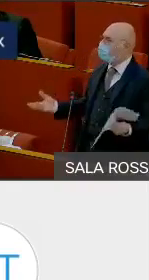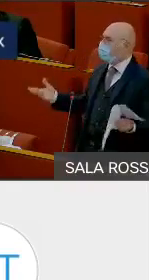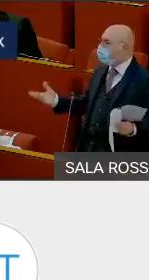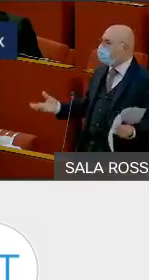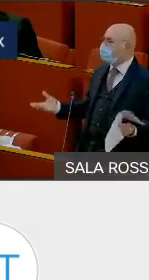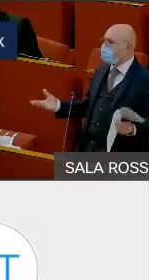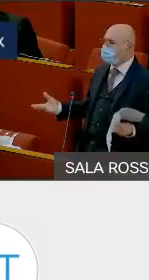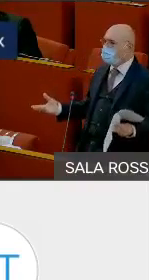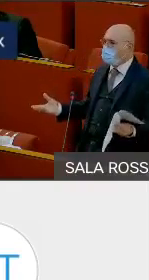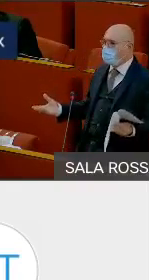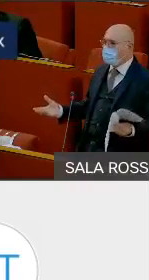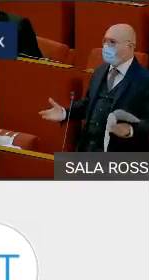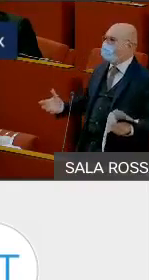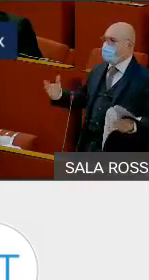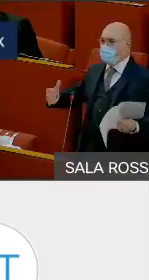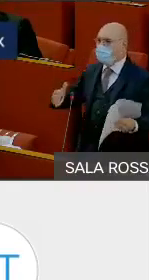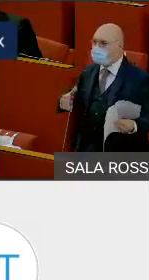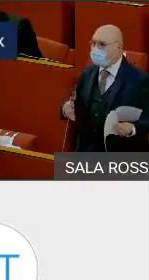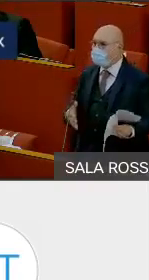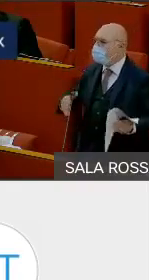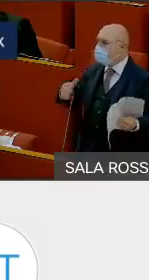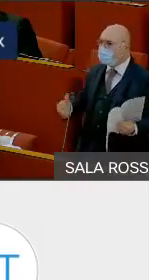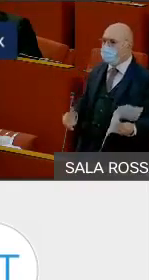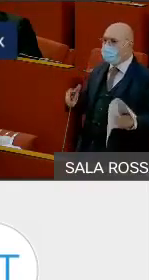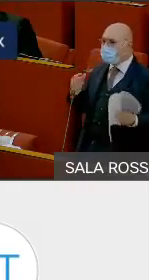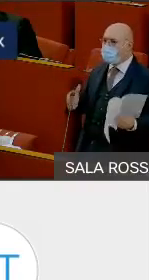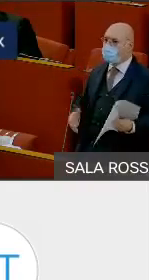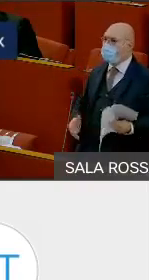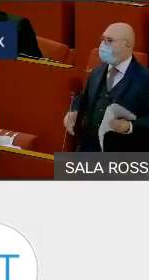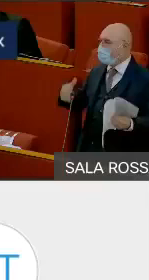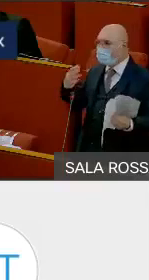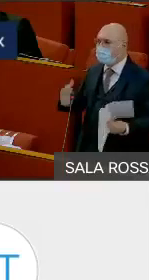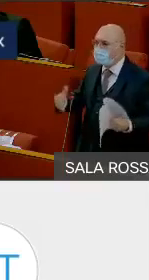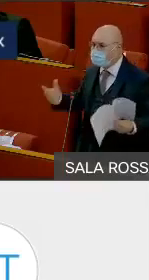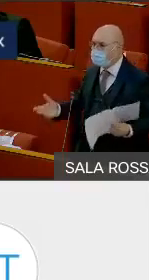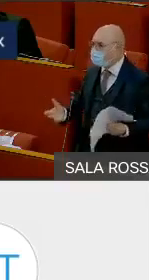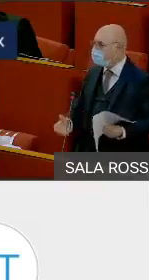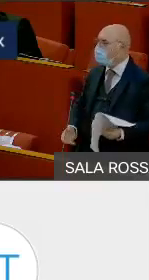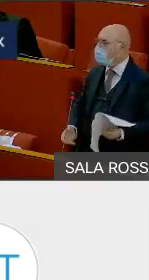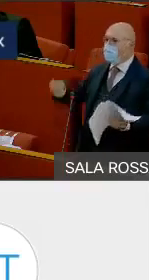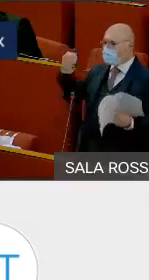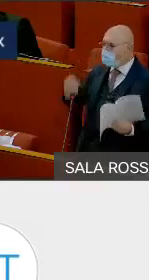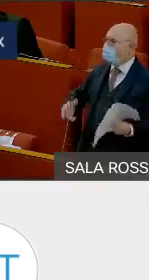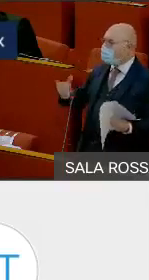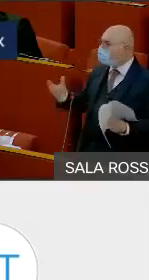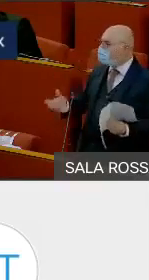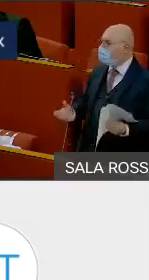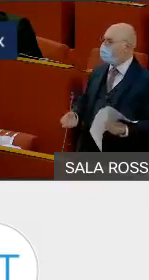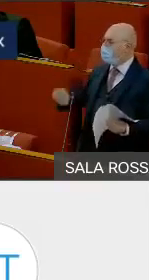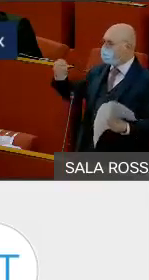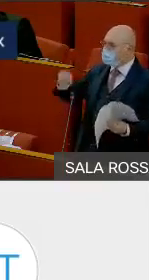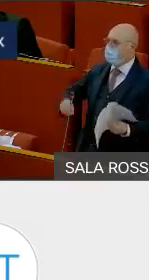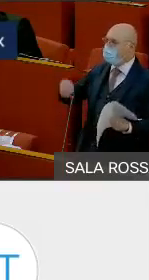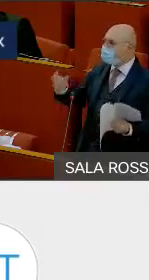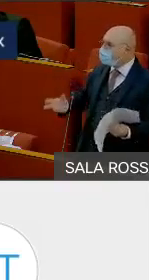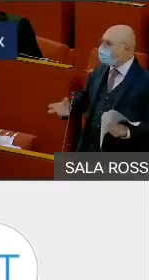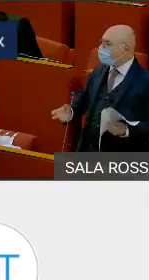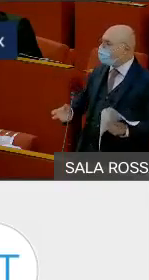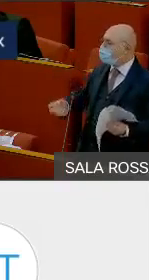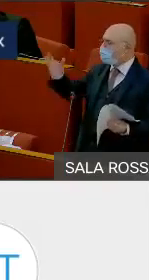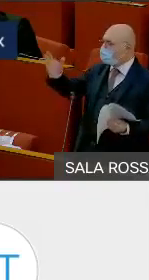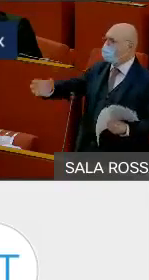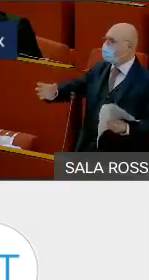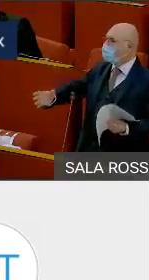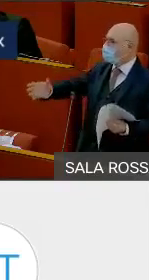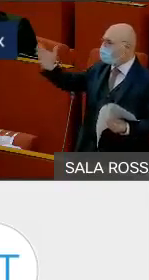un imprenditore agricolo professionale io sono il milanese che fa il ragionier prendo la villetta ma nella convenzione